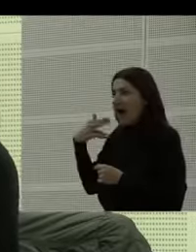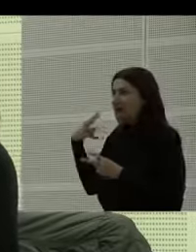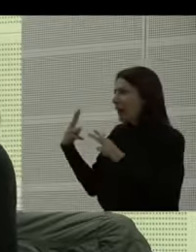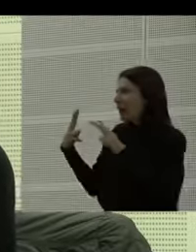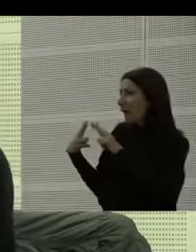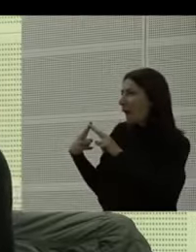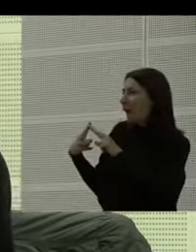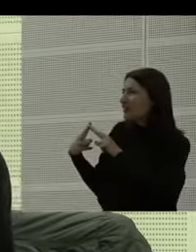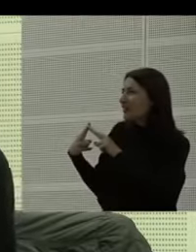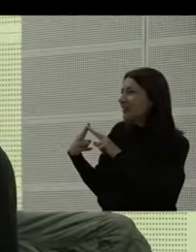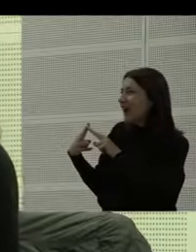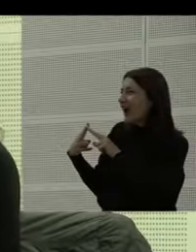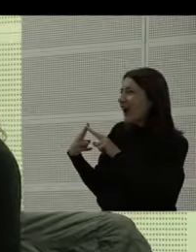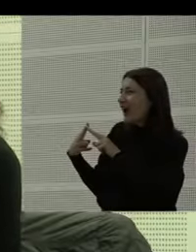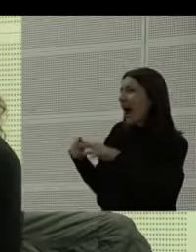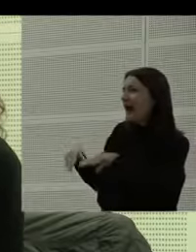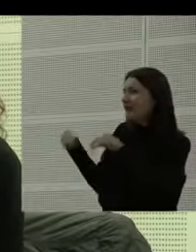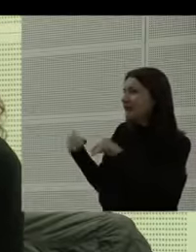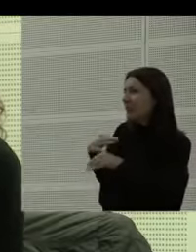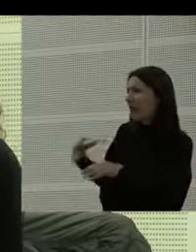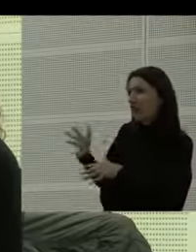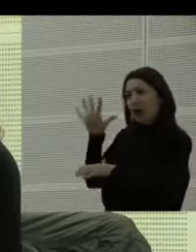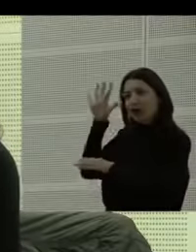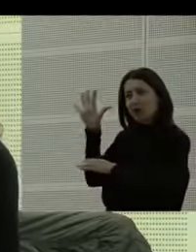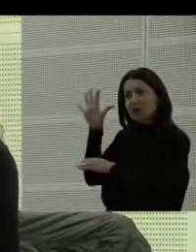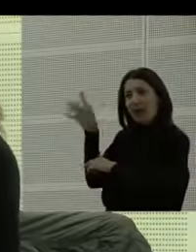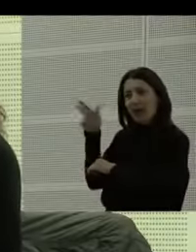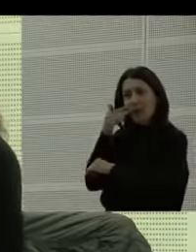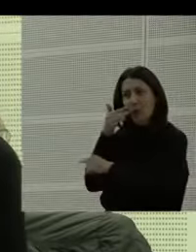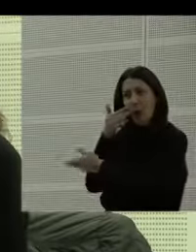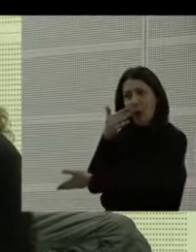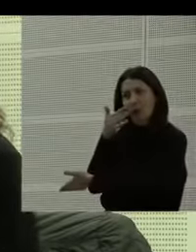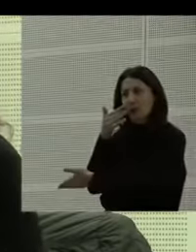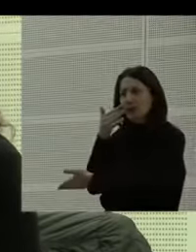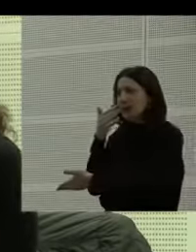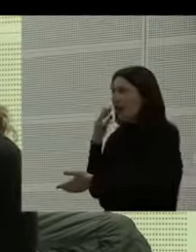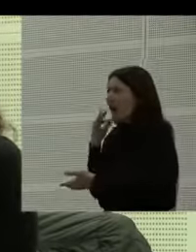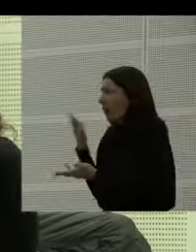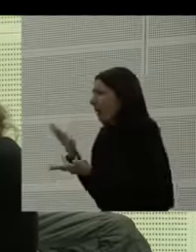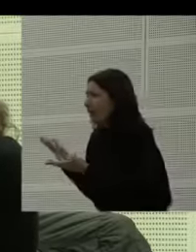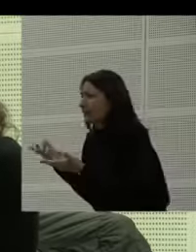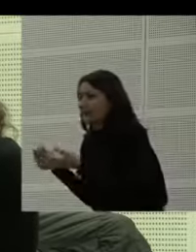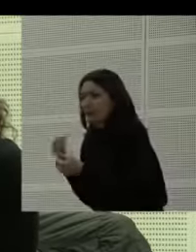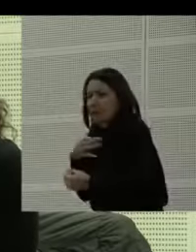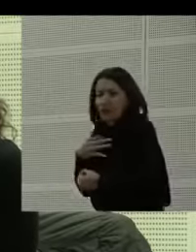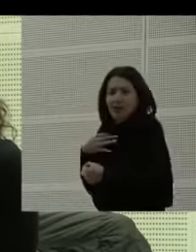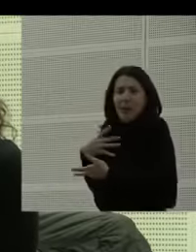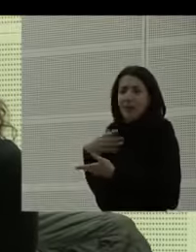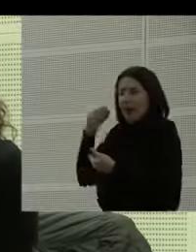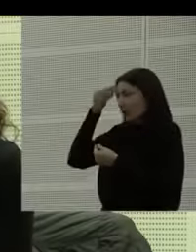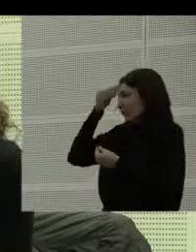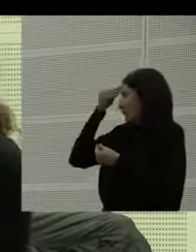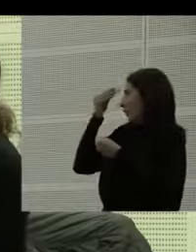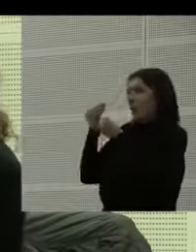quando gli fa le domande, anche se lei non può risponderle, ma è bellissima e lui si innamora perdutamente.